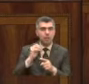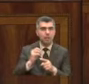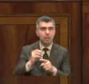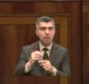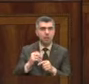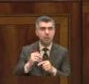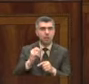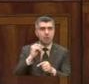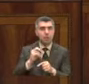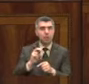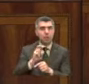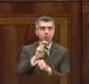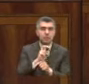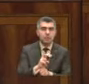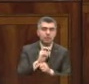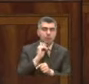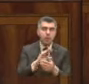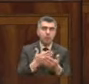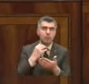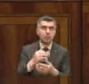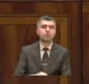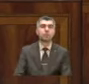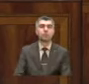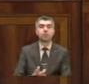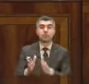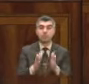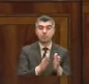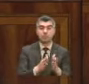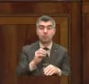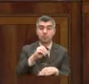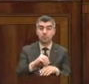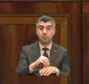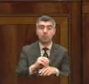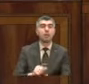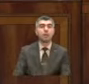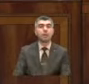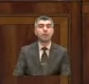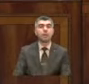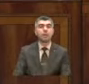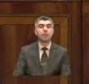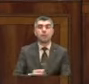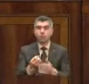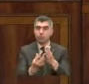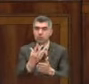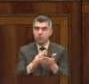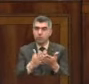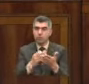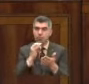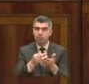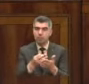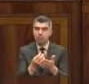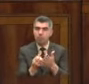الصندوق الأخضر ديال الأمم المتحدة وغيرها. ثم الاستثمار في خفض تكلفة التدهور البيئي، وهنا قمتم بمجهود كبير في التأهيل